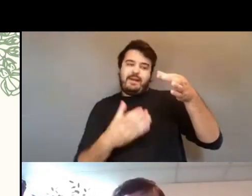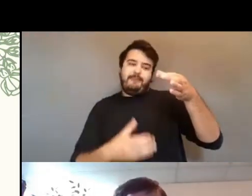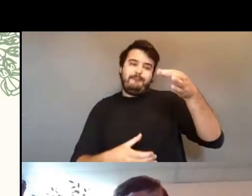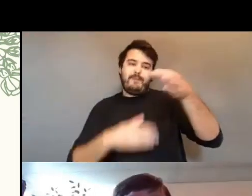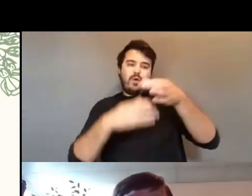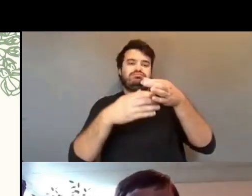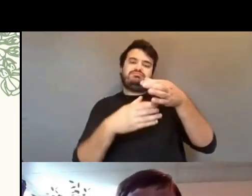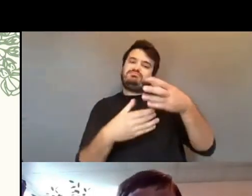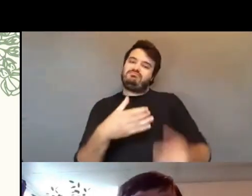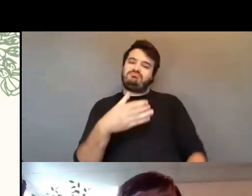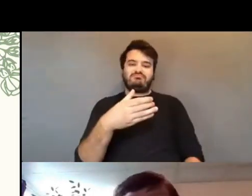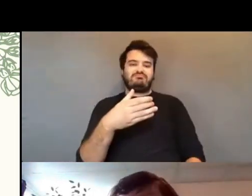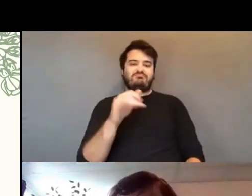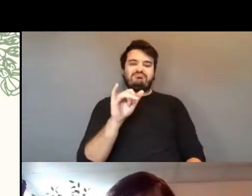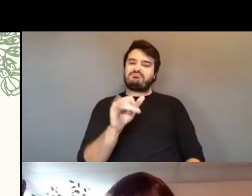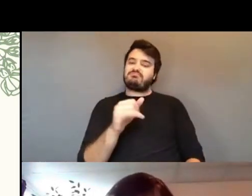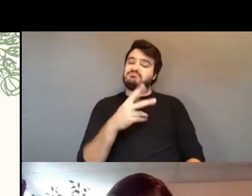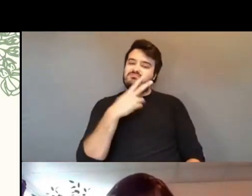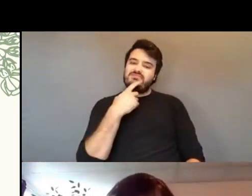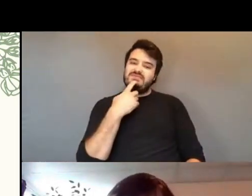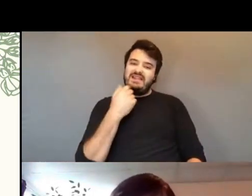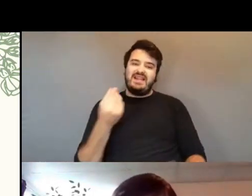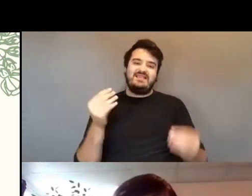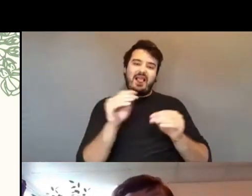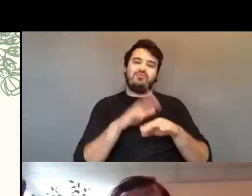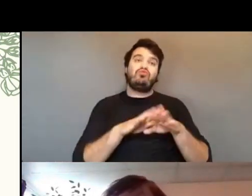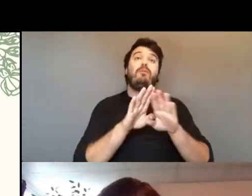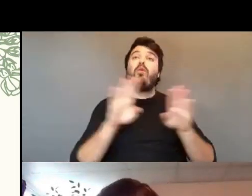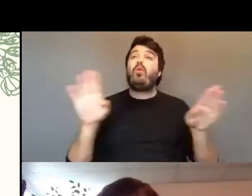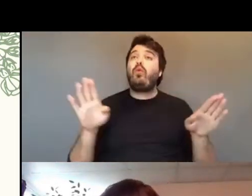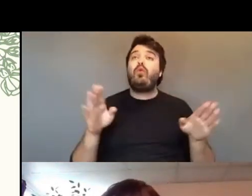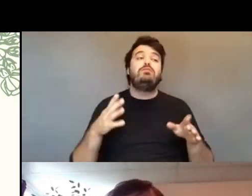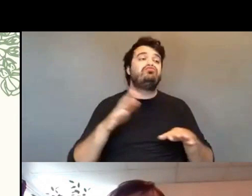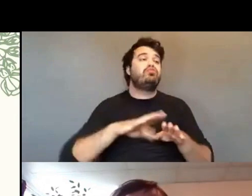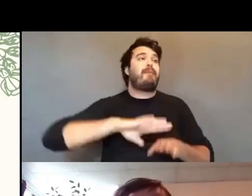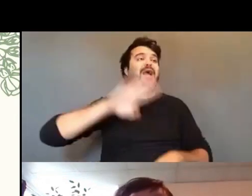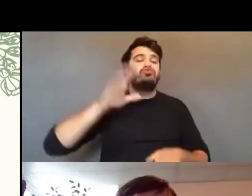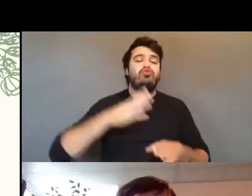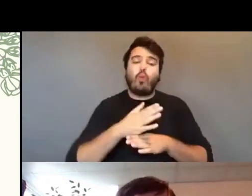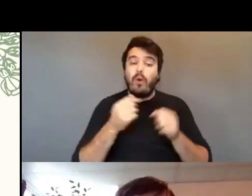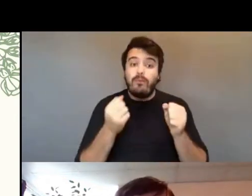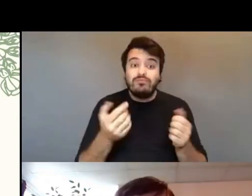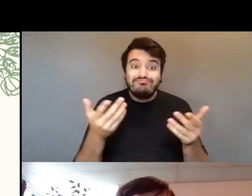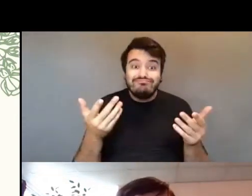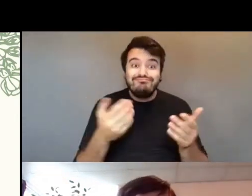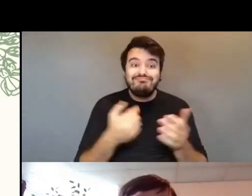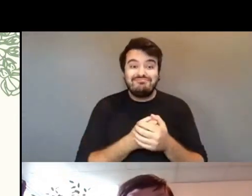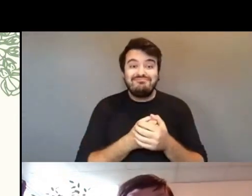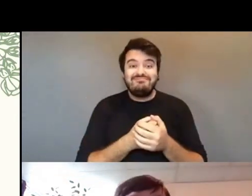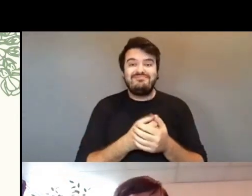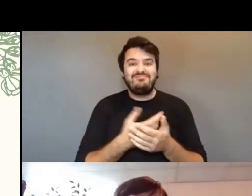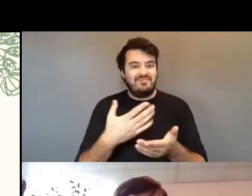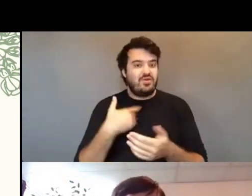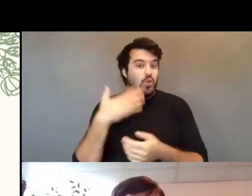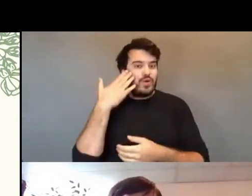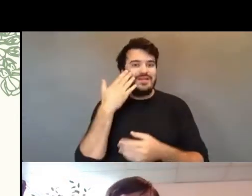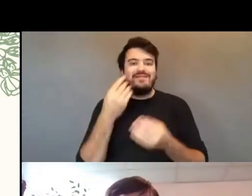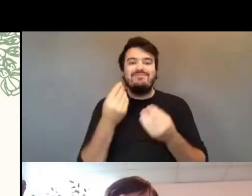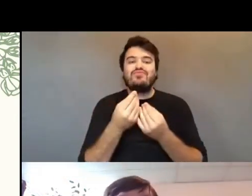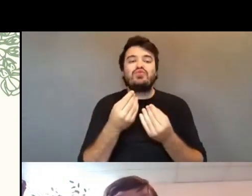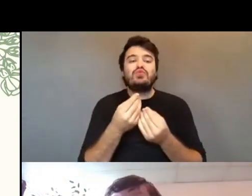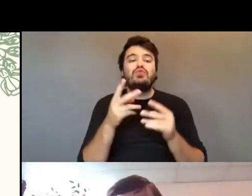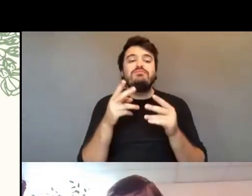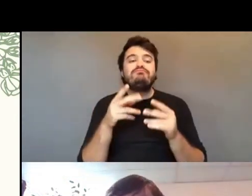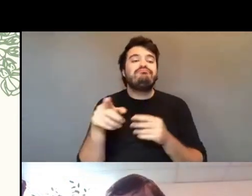très facile à installer sur un mur, par exemple, ou sur une planche de bois. Alors, vu qu'on sait que beaucoup de